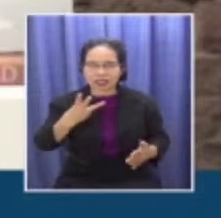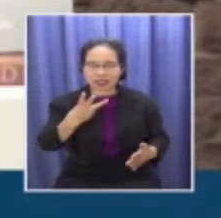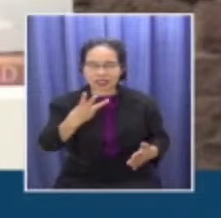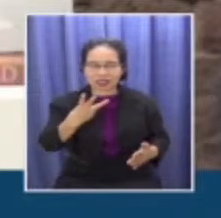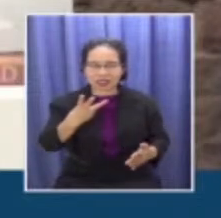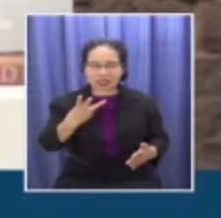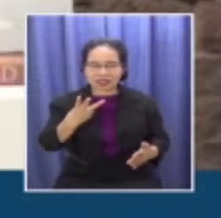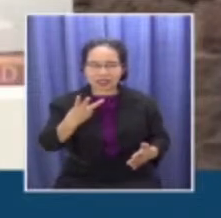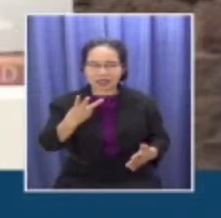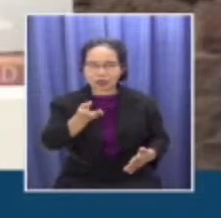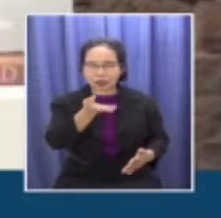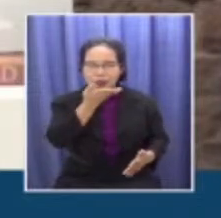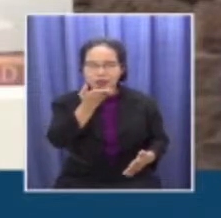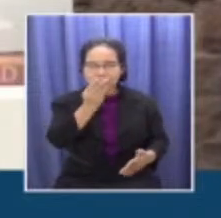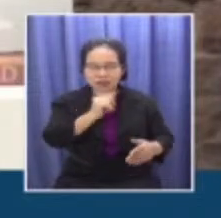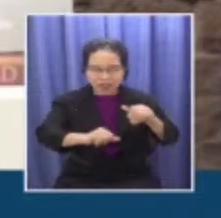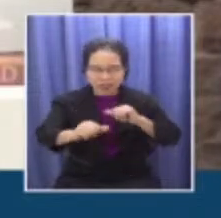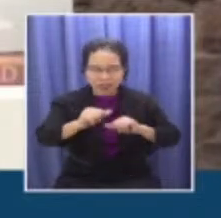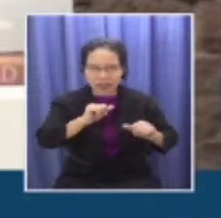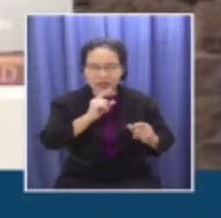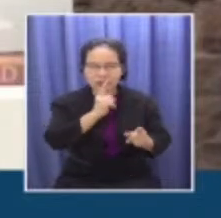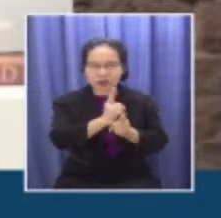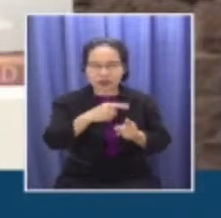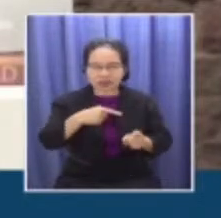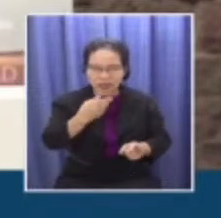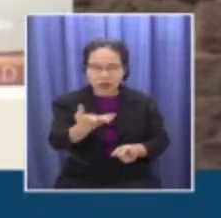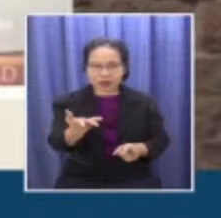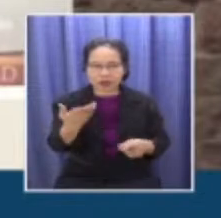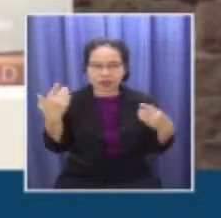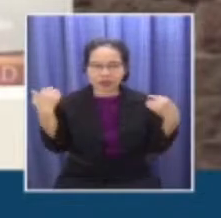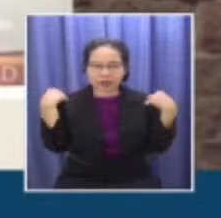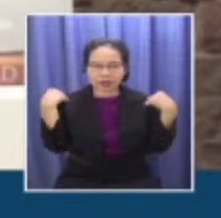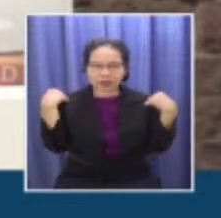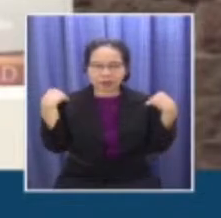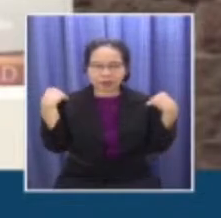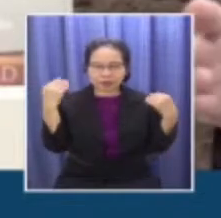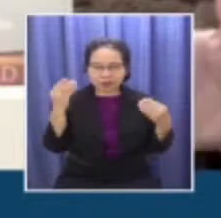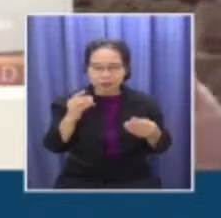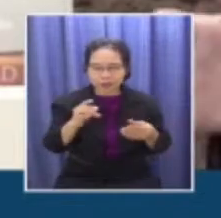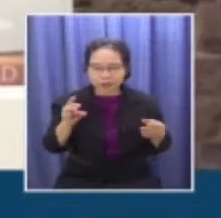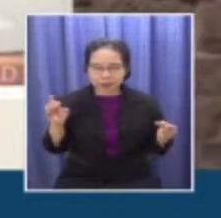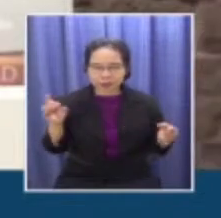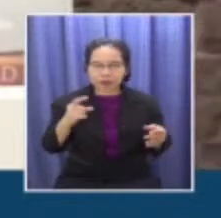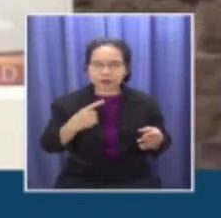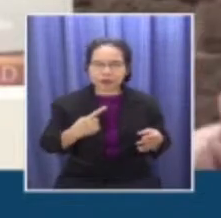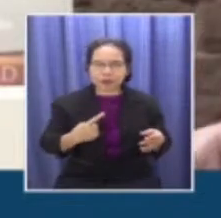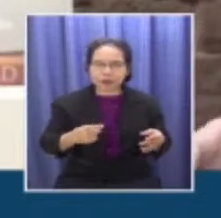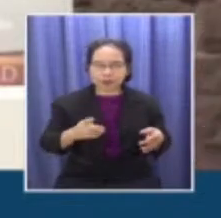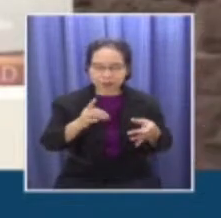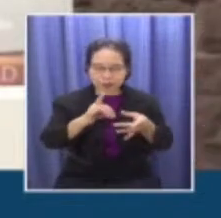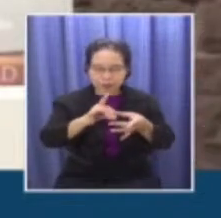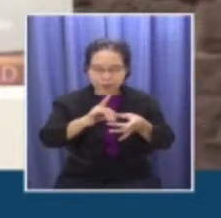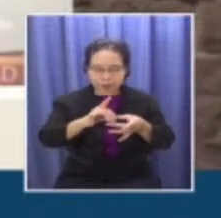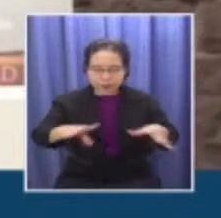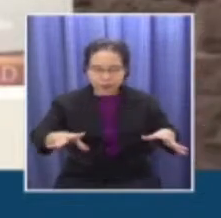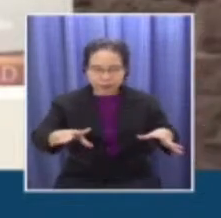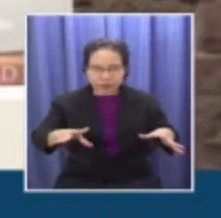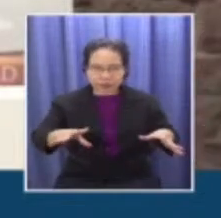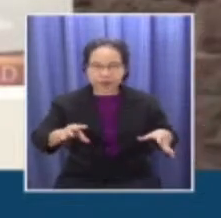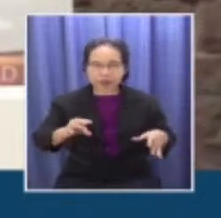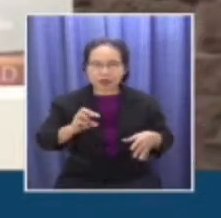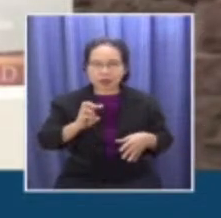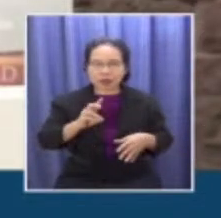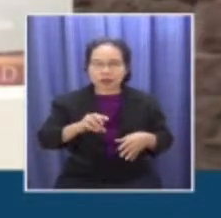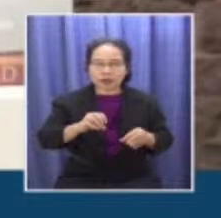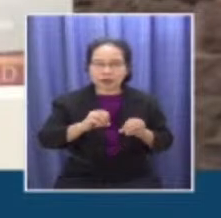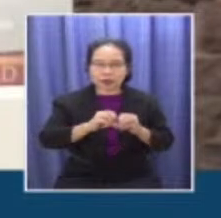sɛ wɔn yɛ abɔde mu nyansapɛ de suafoɔ daabi wɔn mede wɔn nyɛ abɔde mu nyansapɛ de suafoɔ ma yɛfrɛ wɔn abɔdeɛ